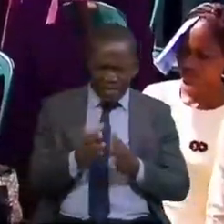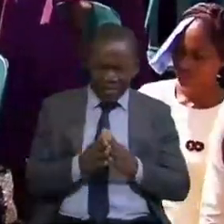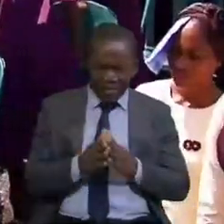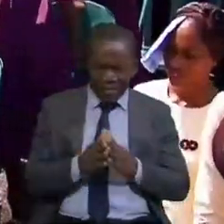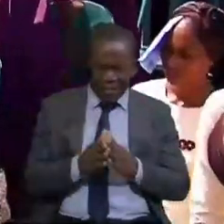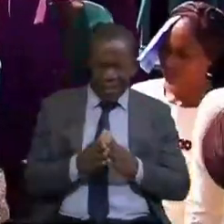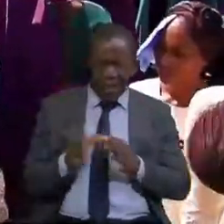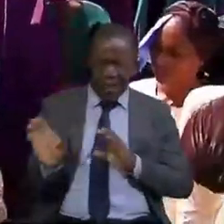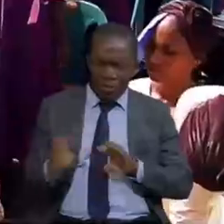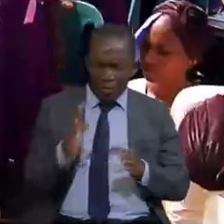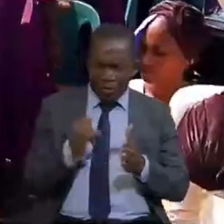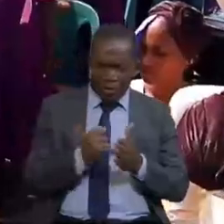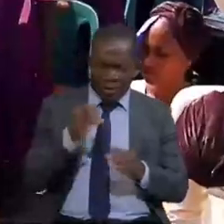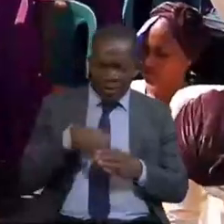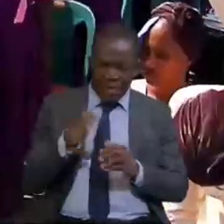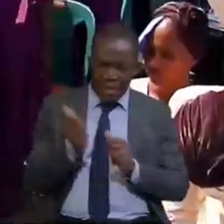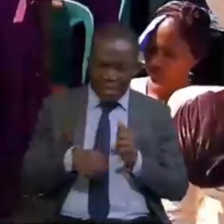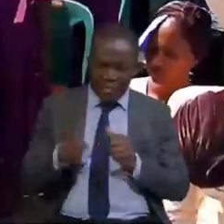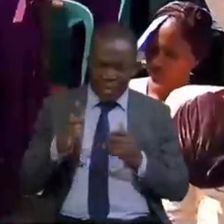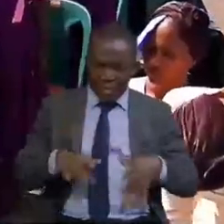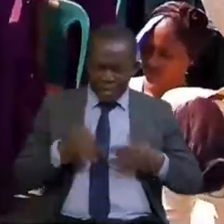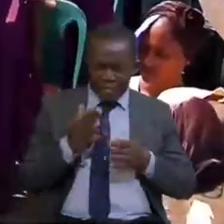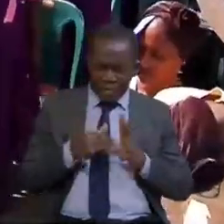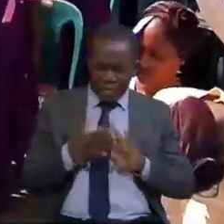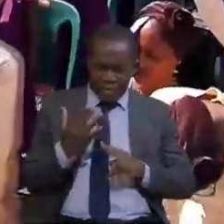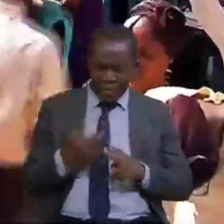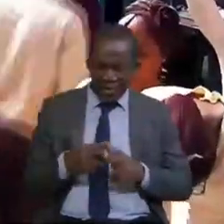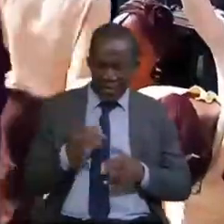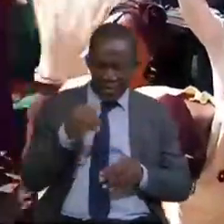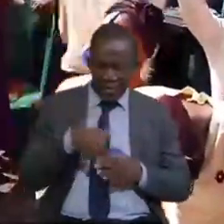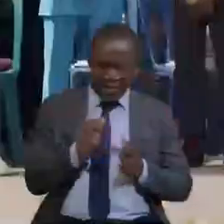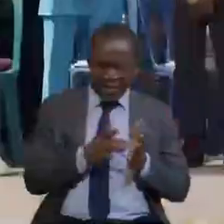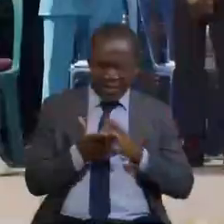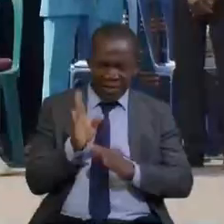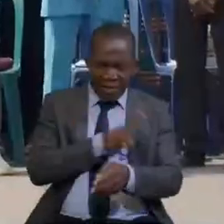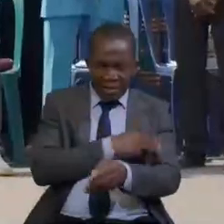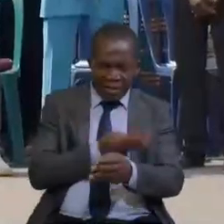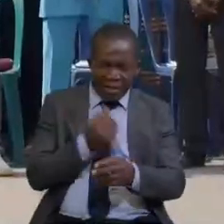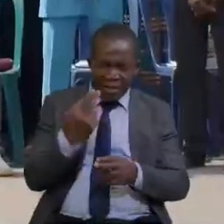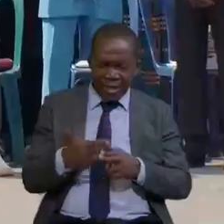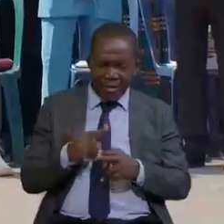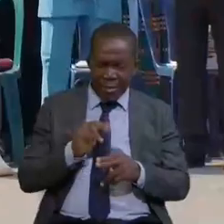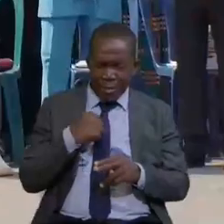Confirme-le dans chaque vie. Au nom de Jésus, nous prions.